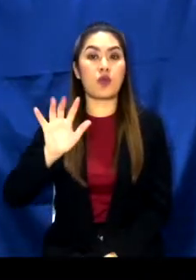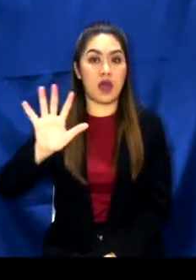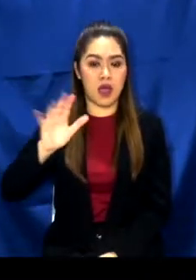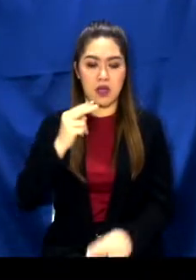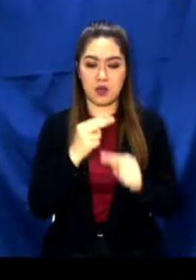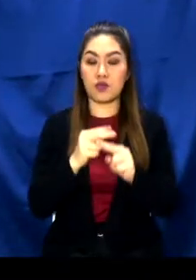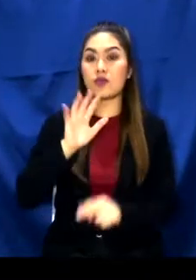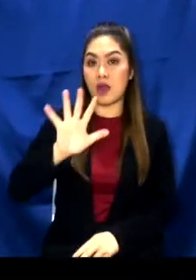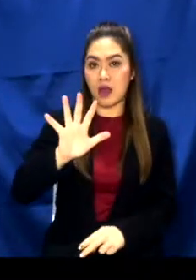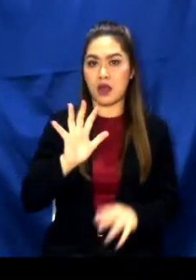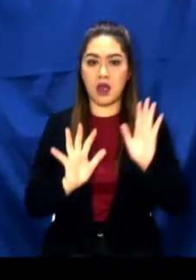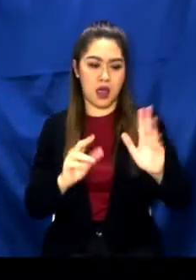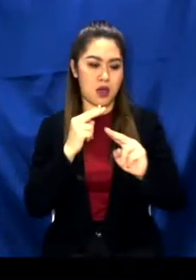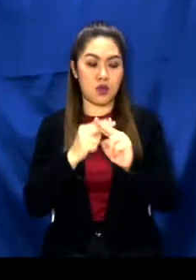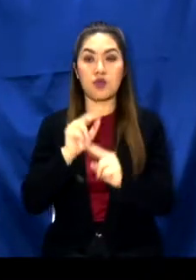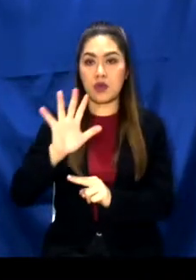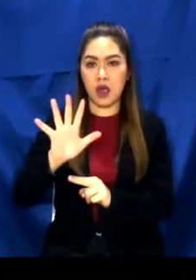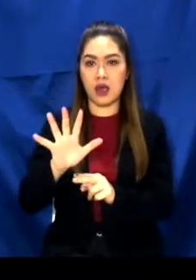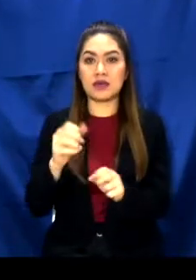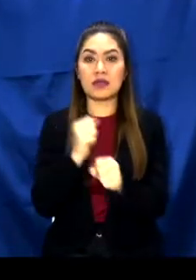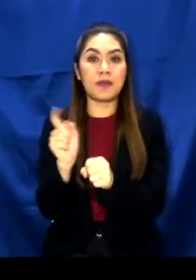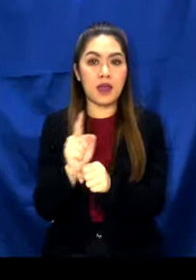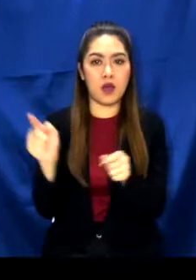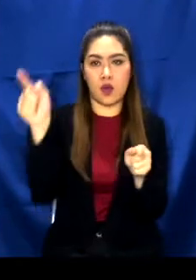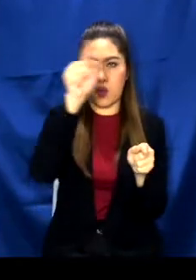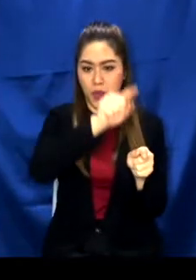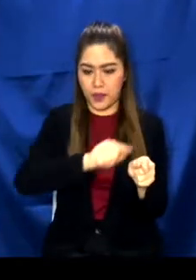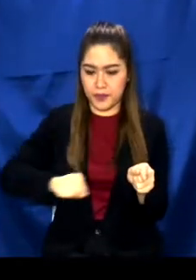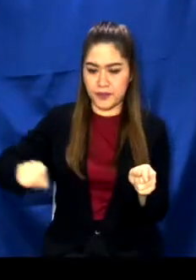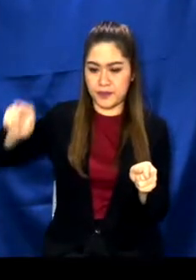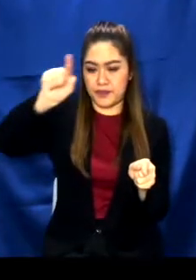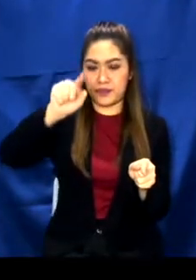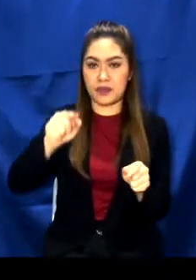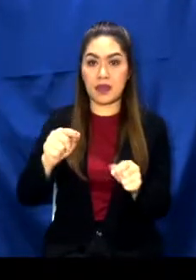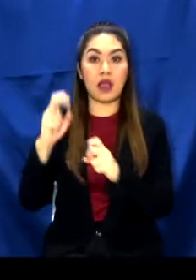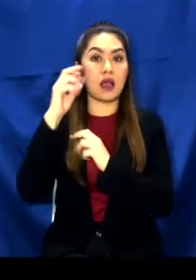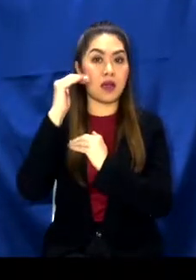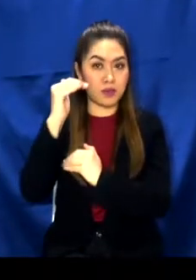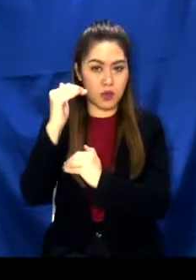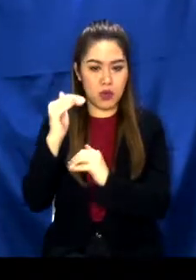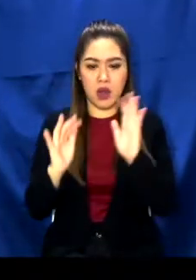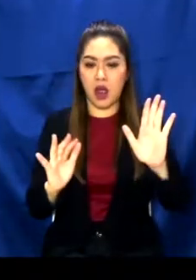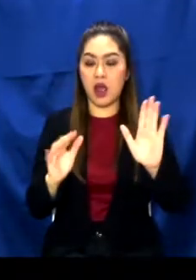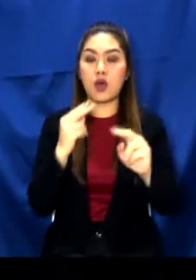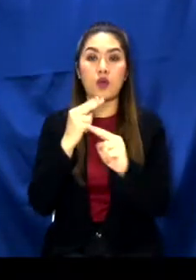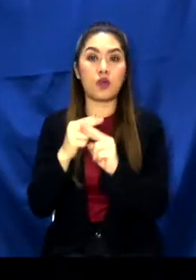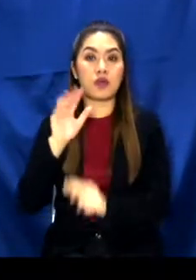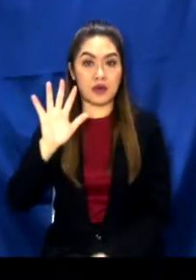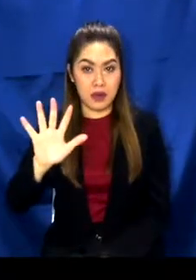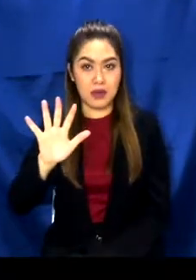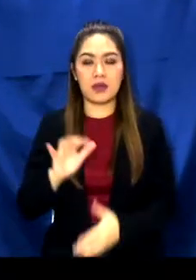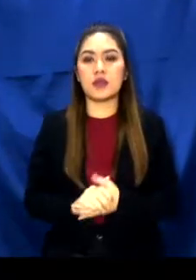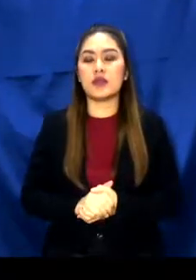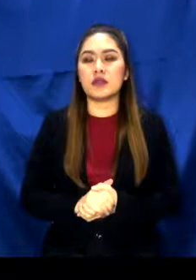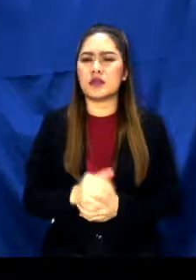ซนก็คือว่าเราจะทำฉลากเป็นวงกลมนะคะแต่เราตั้งไว้ก่อนว่าเป็น5คูณ5เซนจากนั้นตรงนี้มันก็จะถามว่